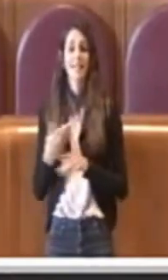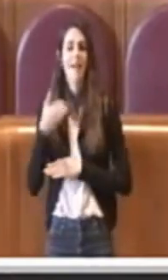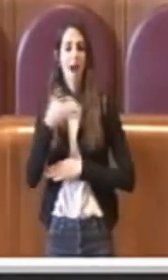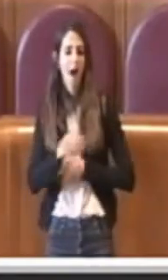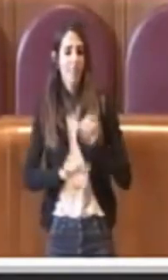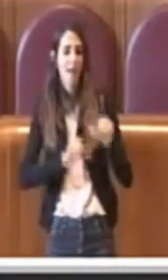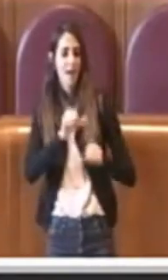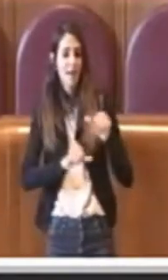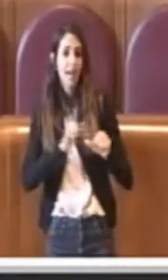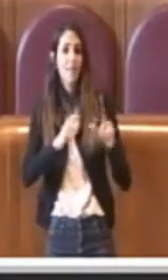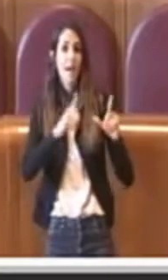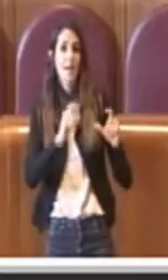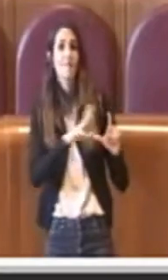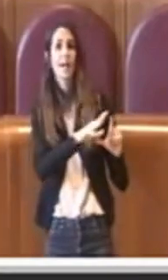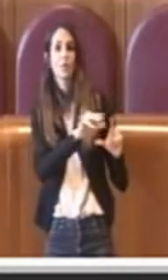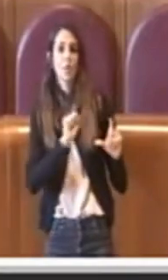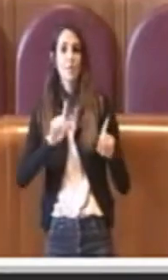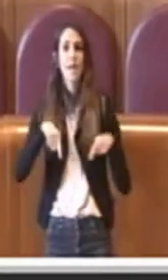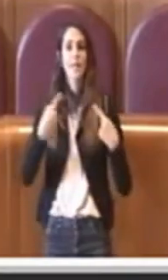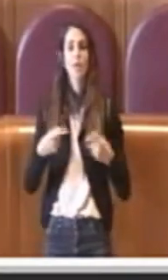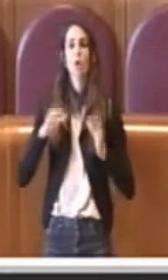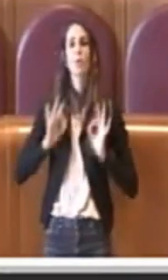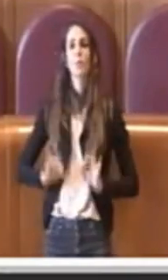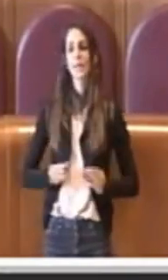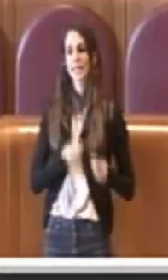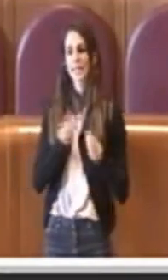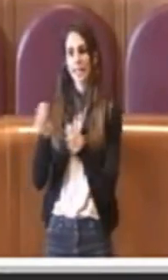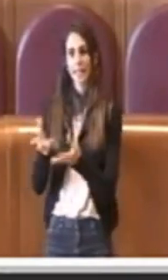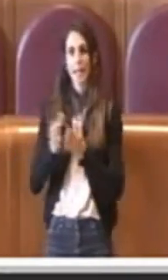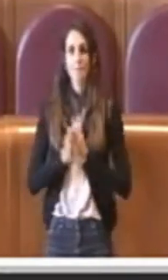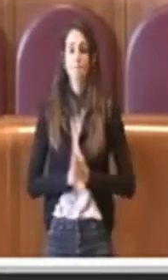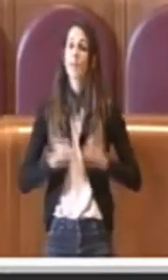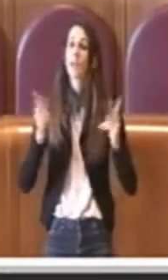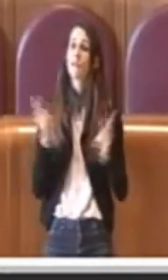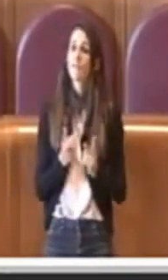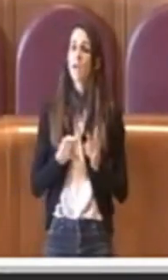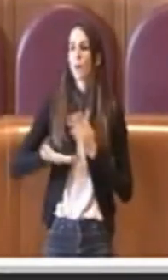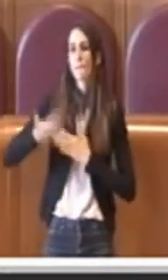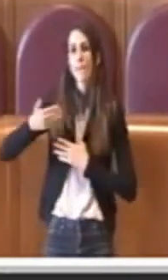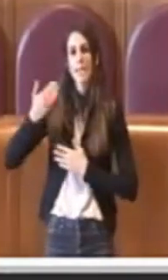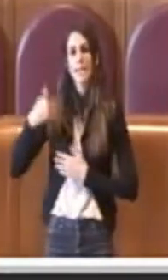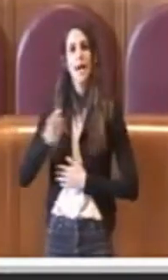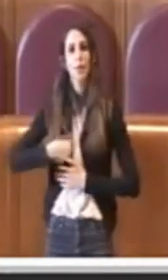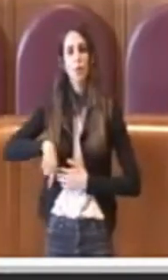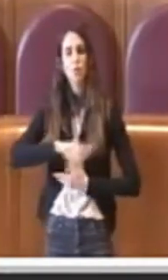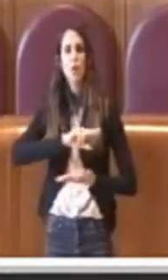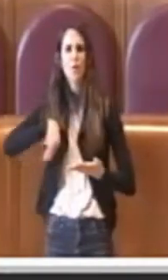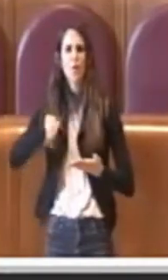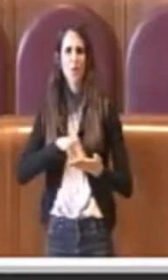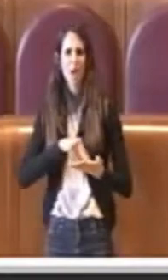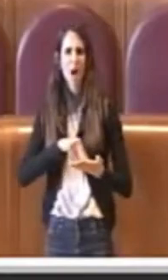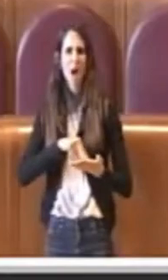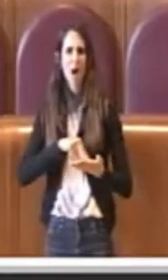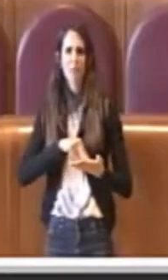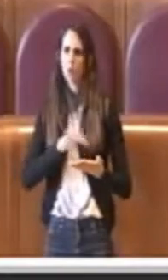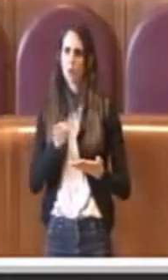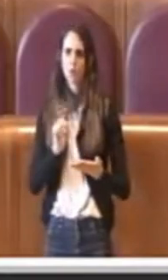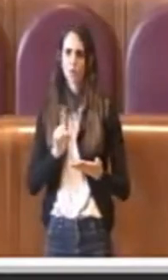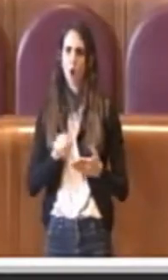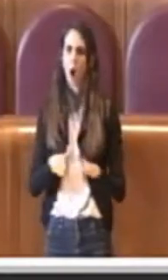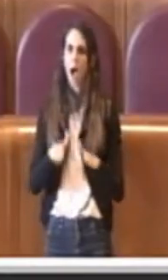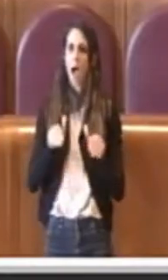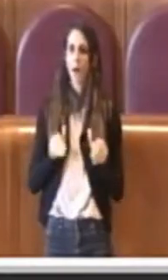in quel periodo proprio in cui noi votammo quell'ordine del giorno su cui ci astenemmo perché chiedeva l'acquisto del